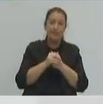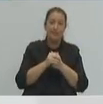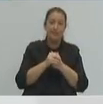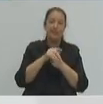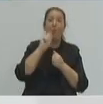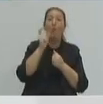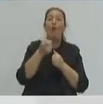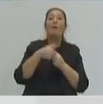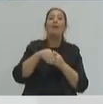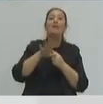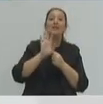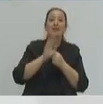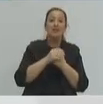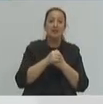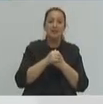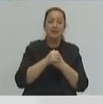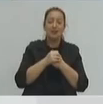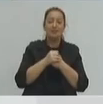Bulamadınız.